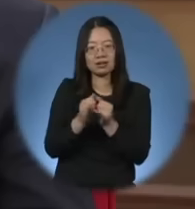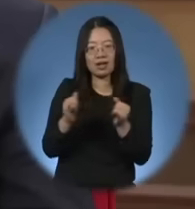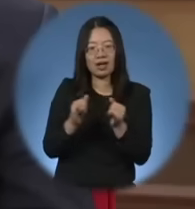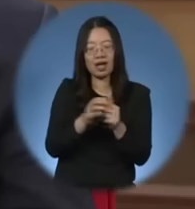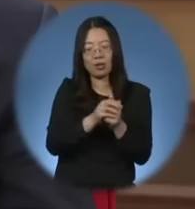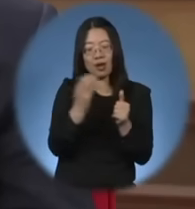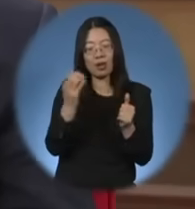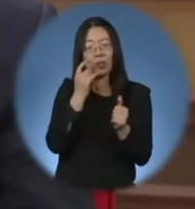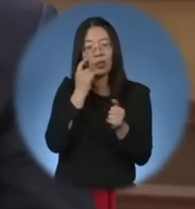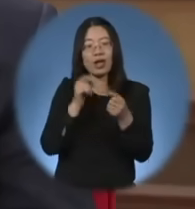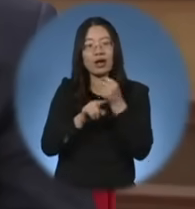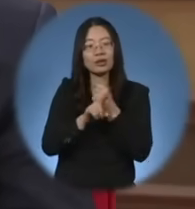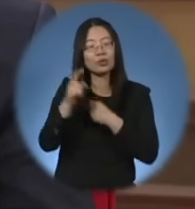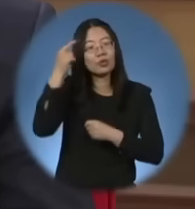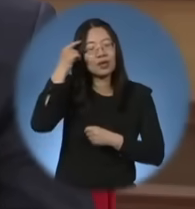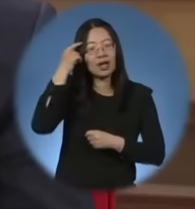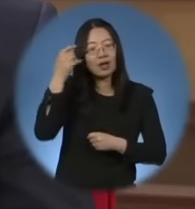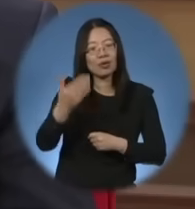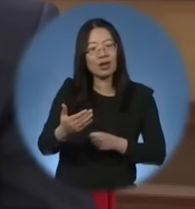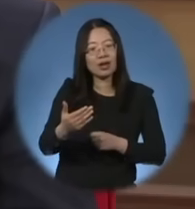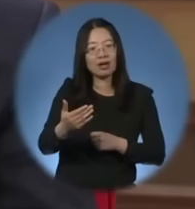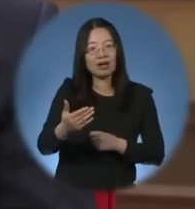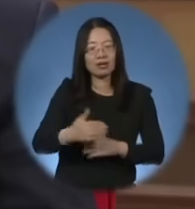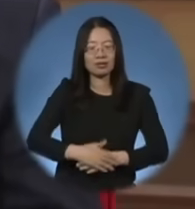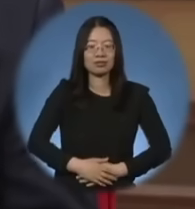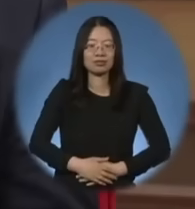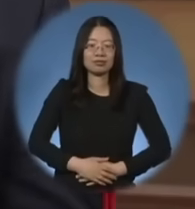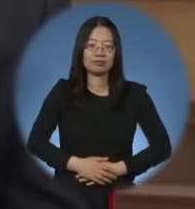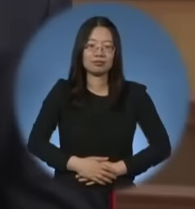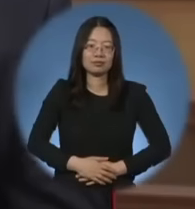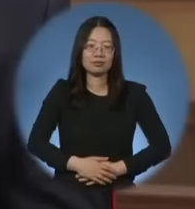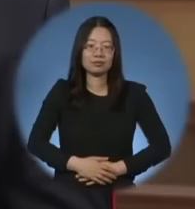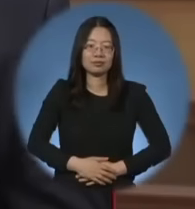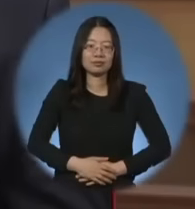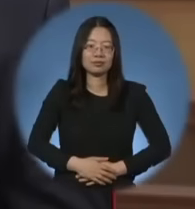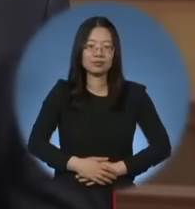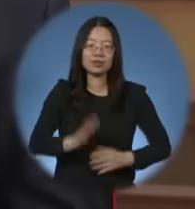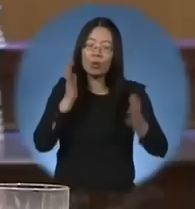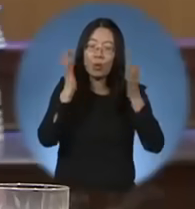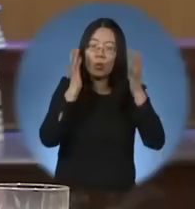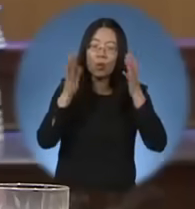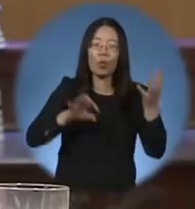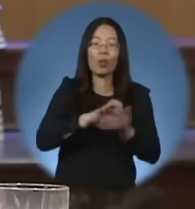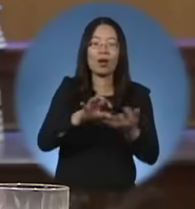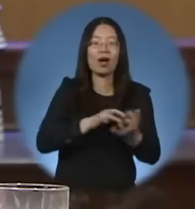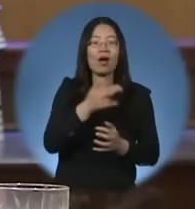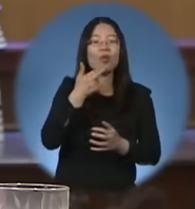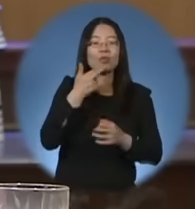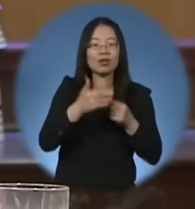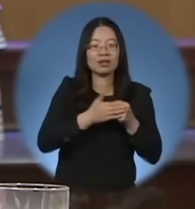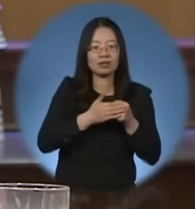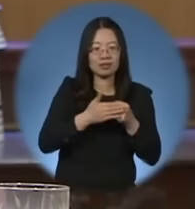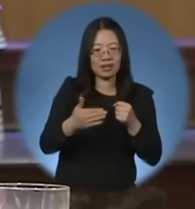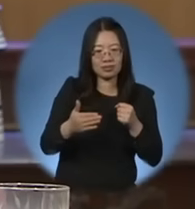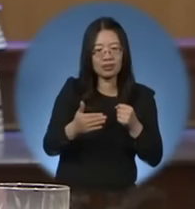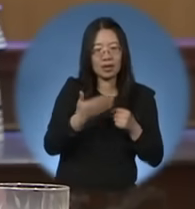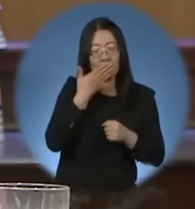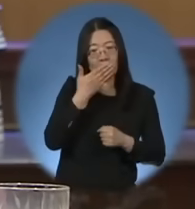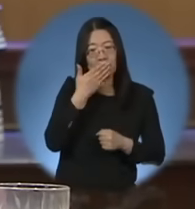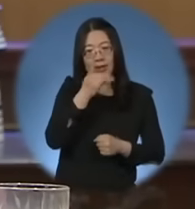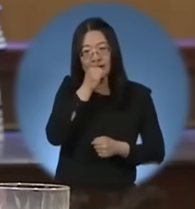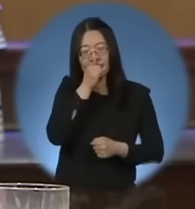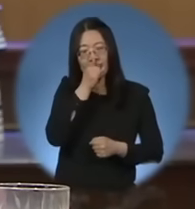사람들이 해방이 못하느냐 하면은 혼란은 없어서 그래요네네 충분한 혼란은 없어서